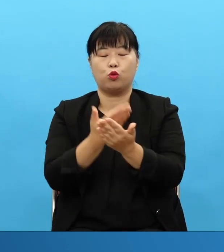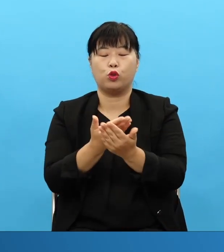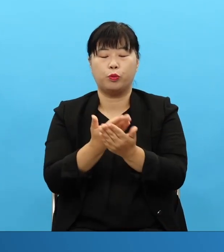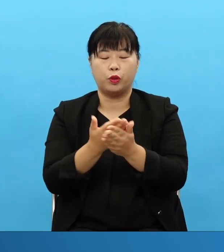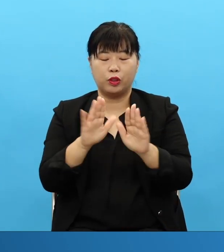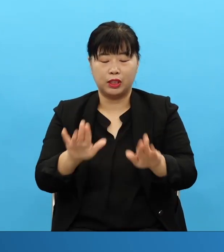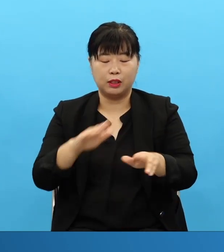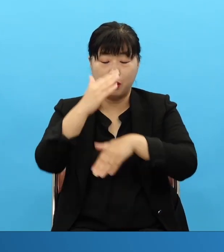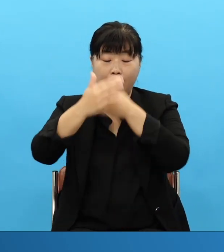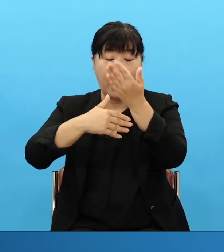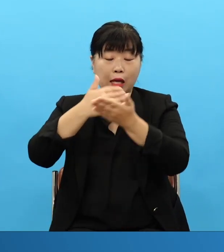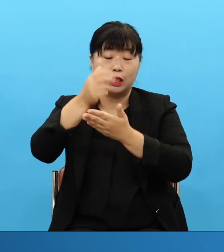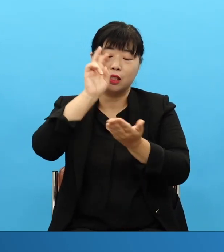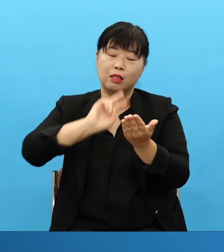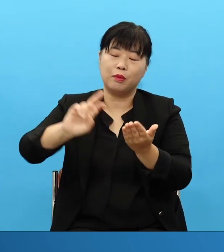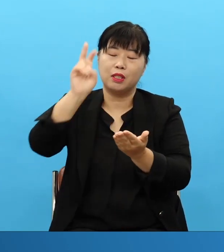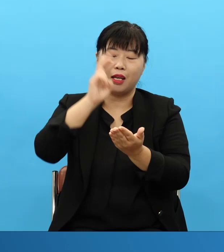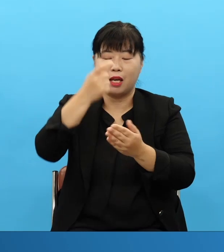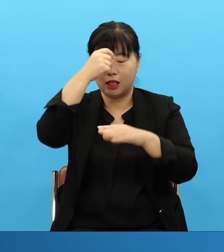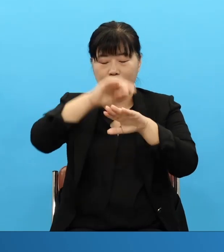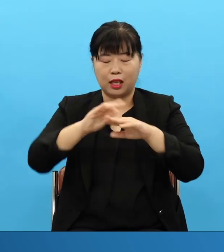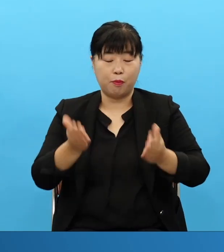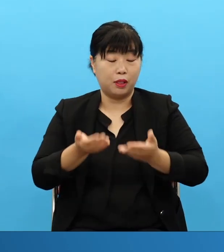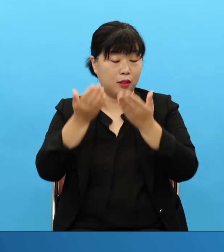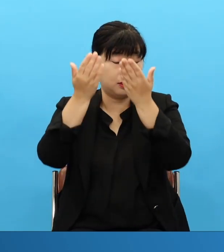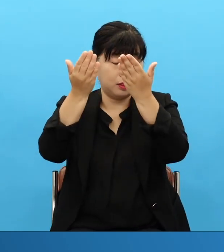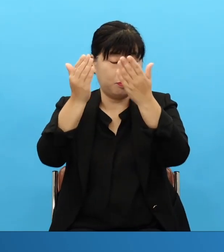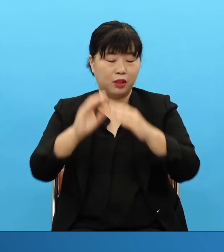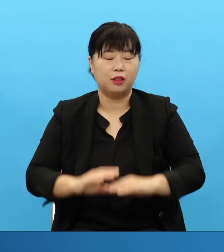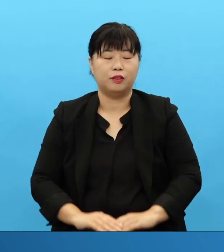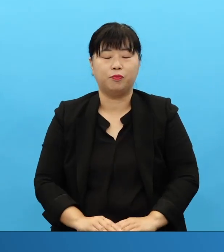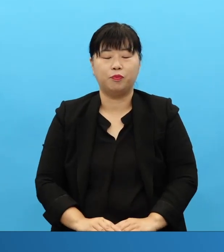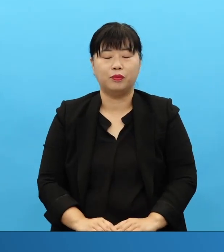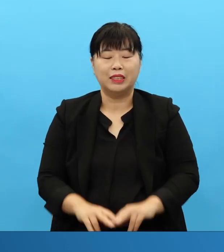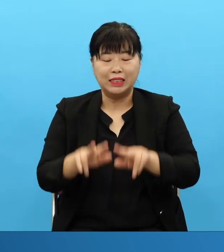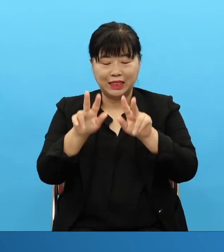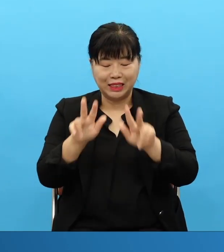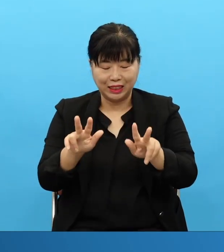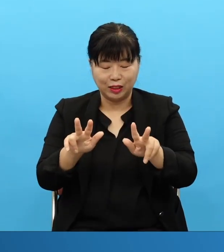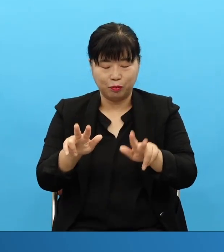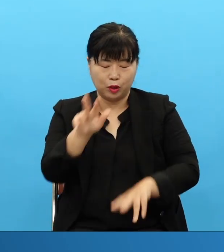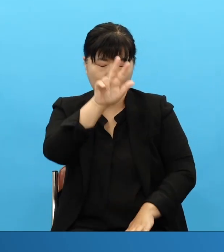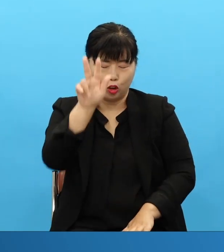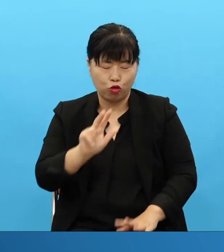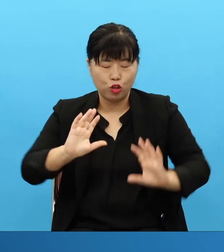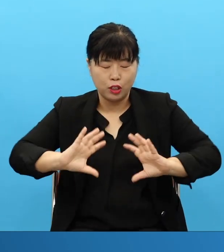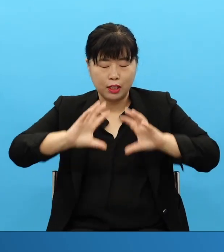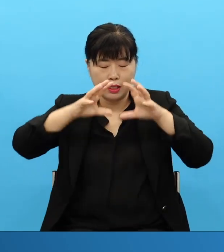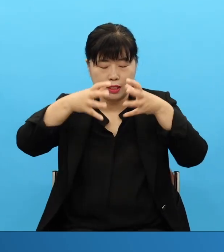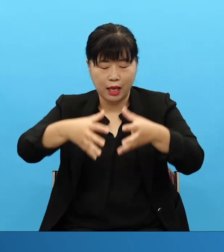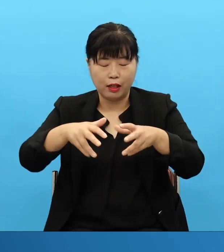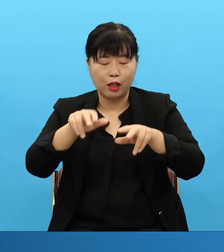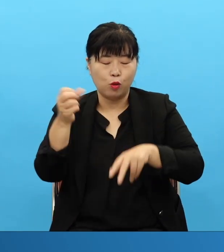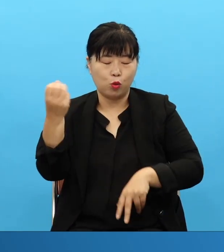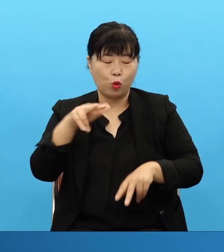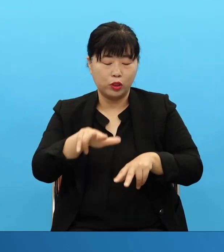하나님을 찬양하며 예배합니다. 지금 이 시간 전국과 세계와 또 이 자리에